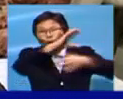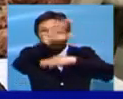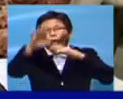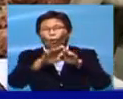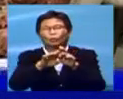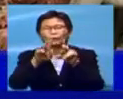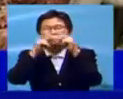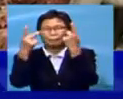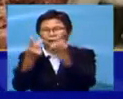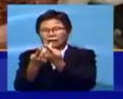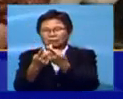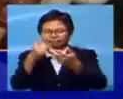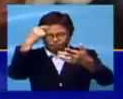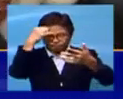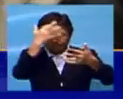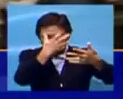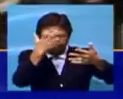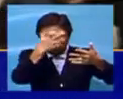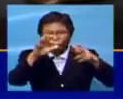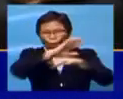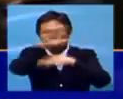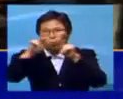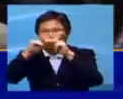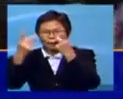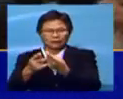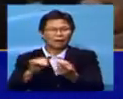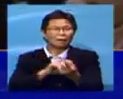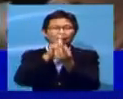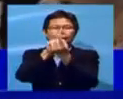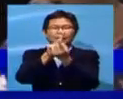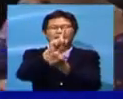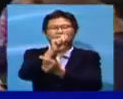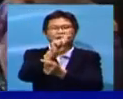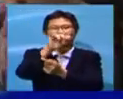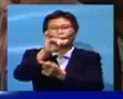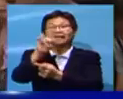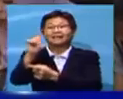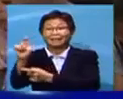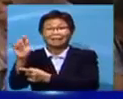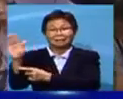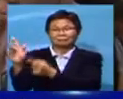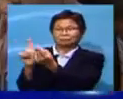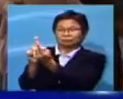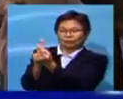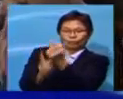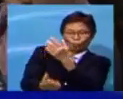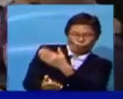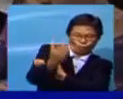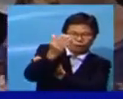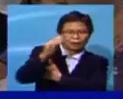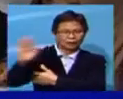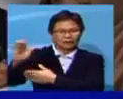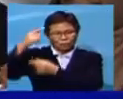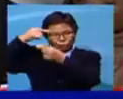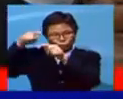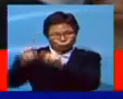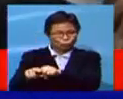parties concern and this I tyt and ty has ber